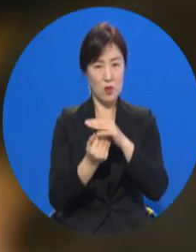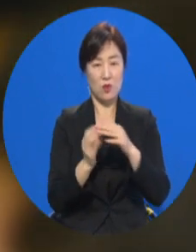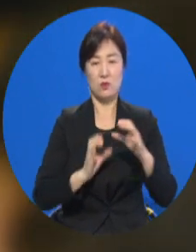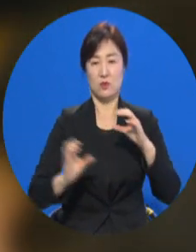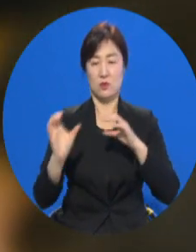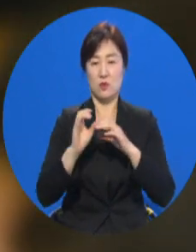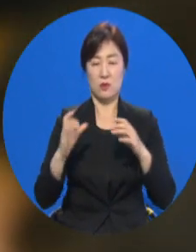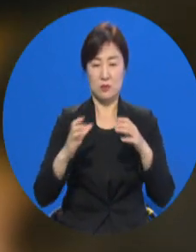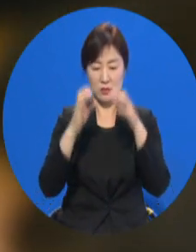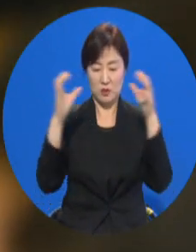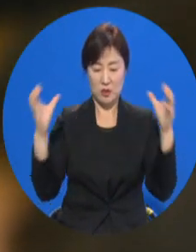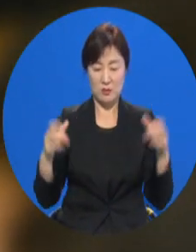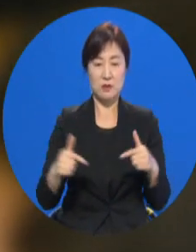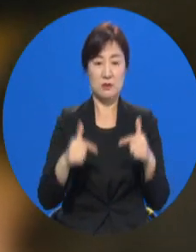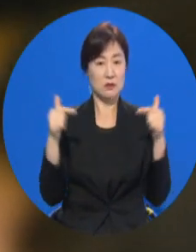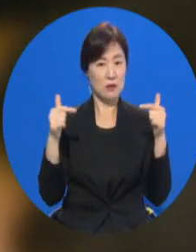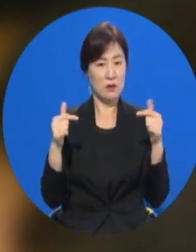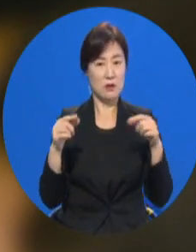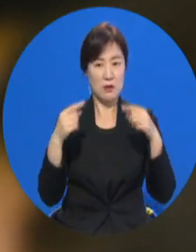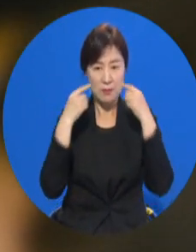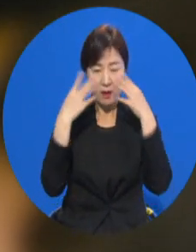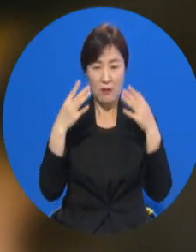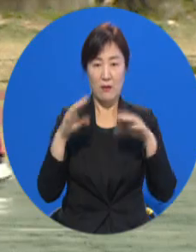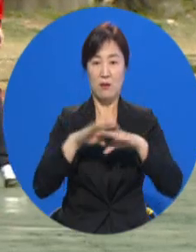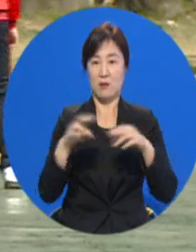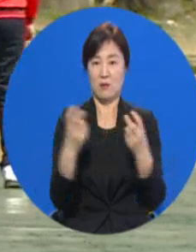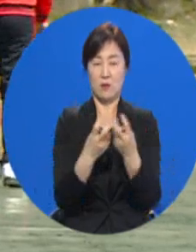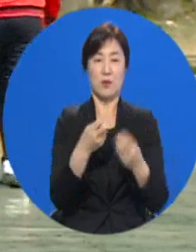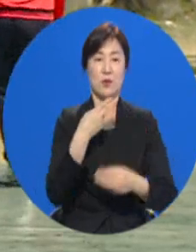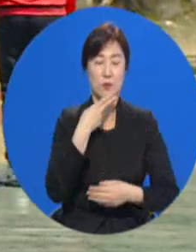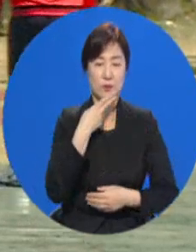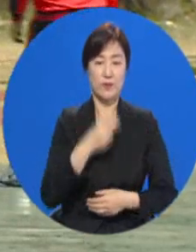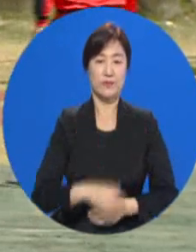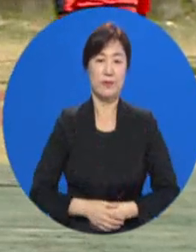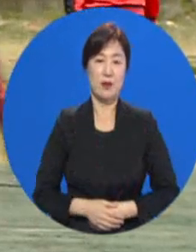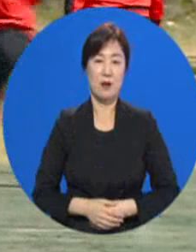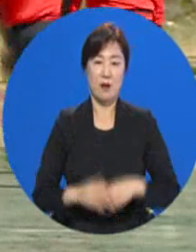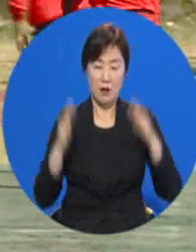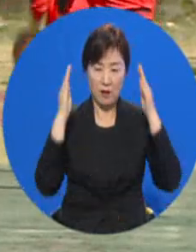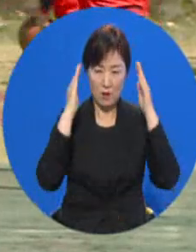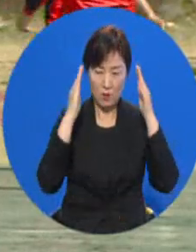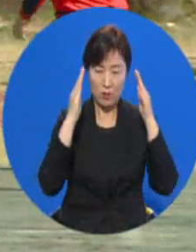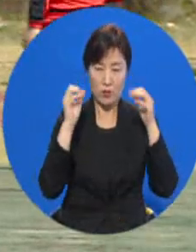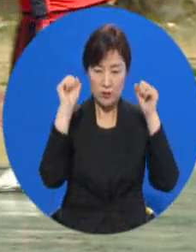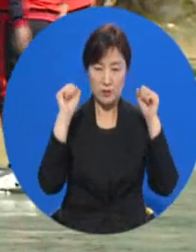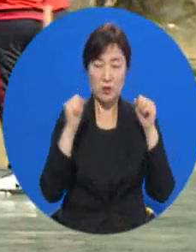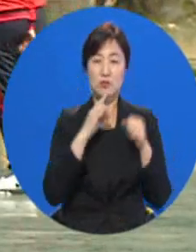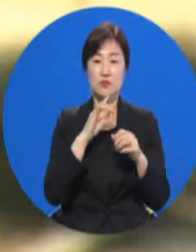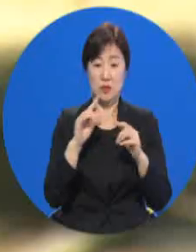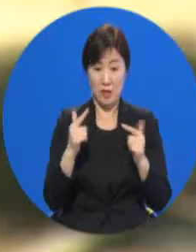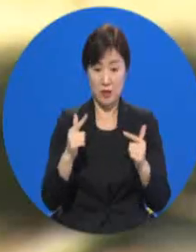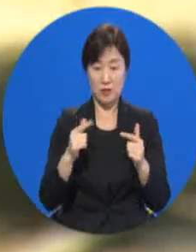있지만 뾰족한 대책은 없는 전라남도 교육청. 학교 체육 수업은 물론 학교